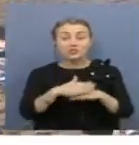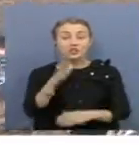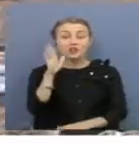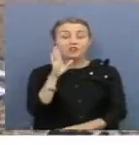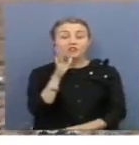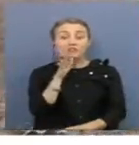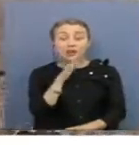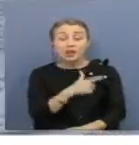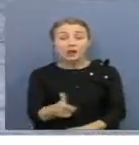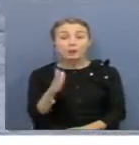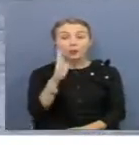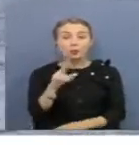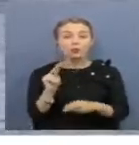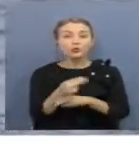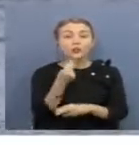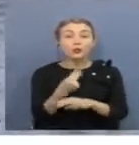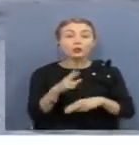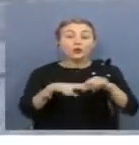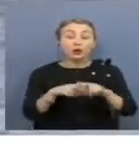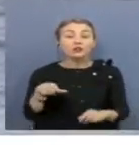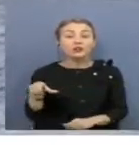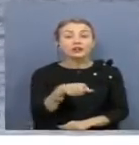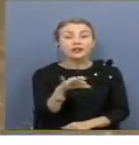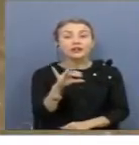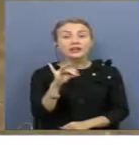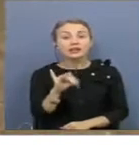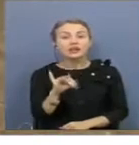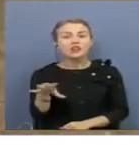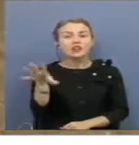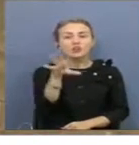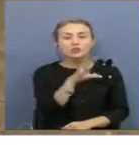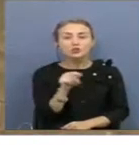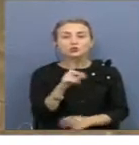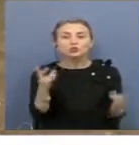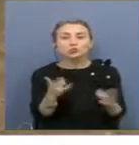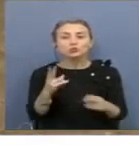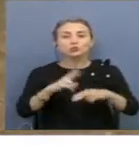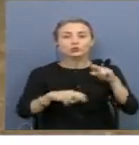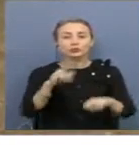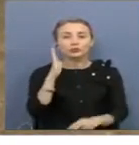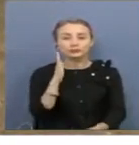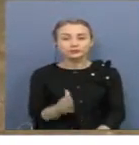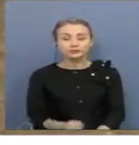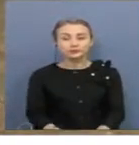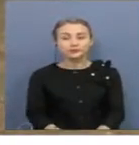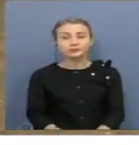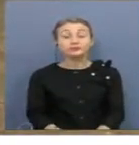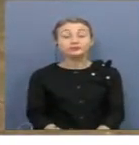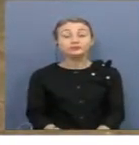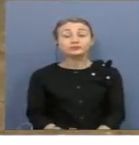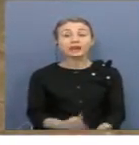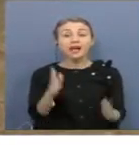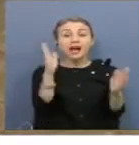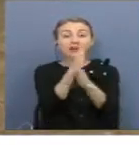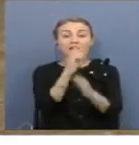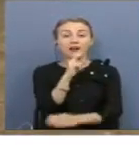аймақтағы туризмді түлету бағытында кешенді іс-шаралар жүргізілетін болады. Зеренді ауданында экоакция «Бірге таза Қазақстан»